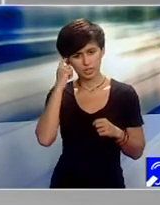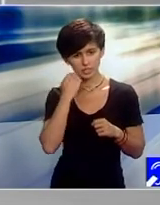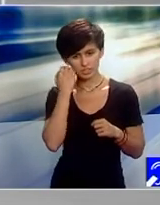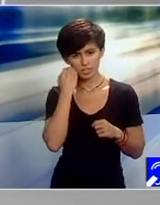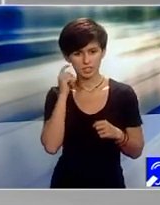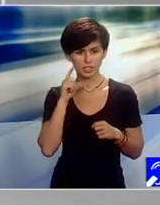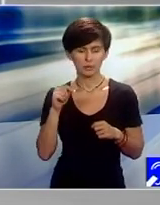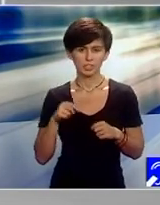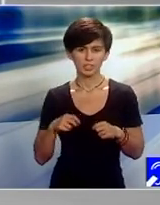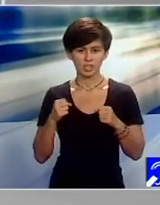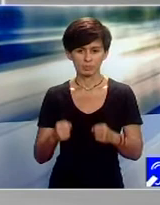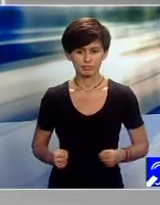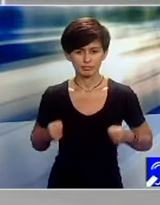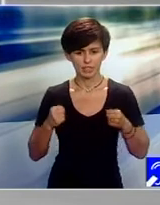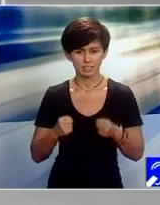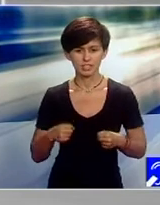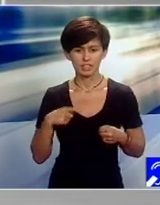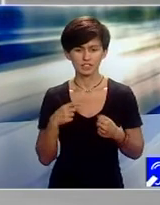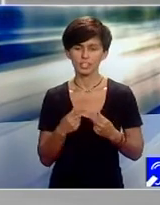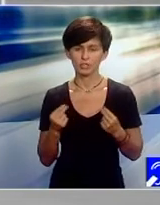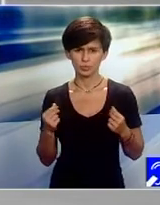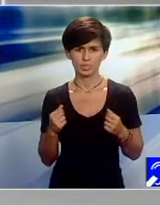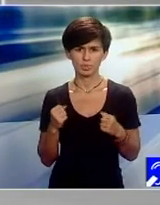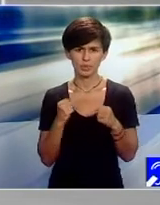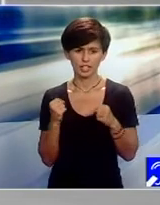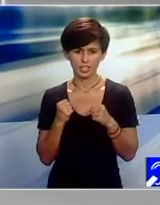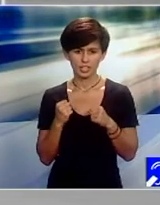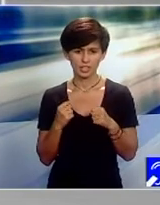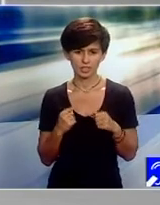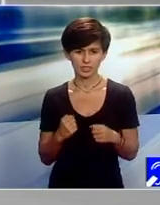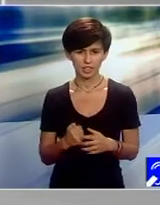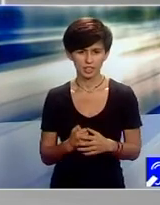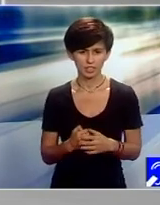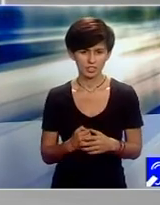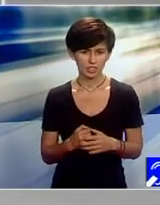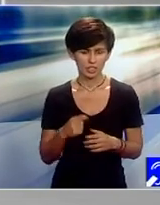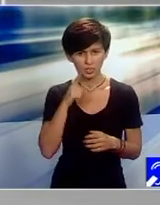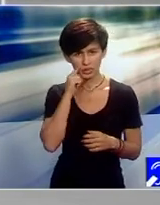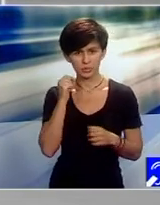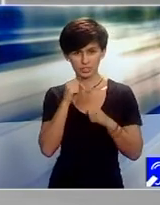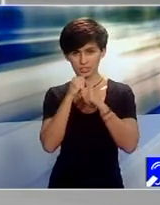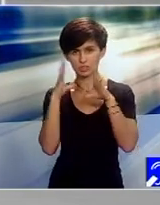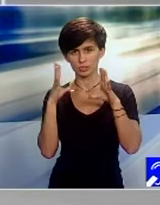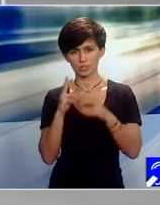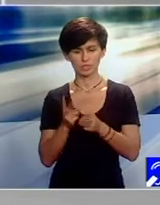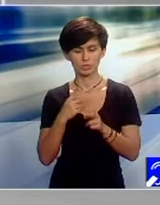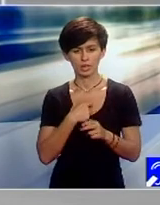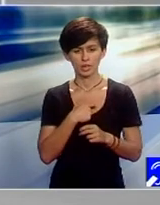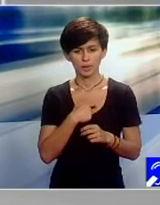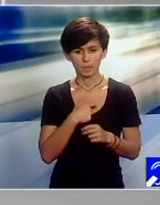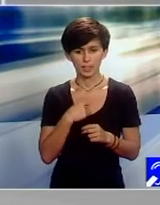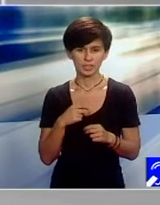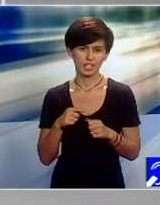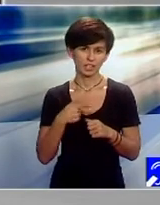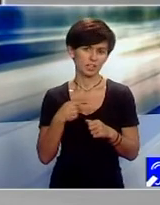ai viteză mult mai mare și totuși lumea nu este surprinsă cum ai putut să pe minus 7 grade în viteză ai coborât pârtea. Cum spune unii că mai